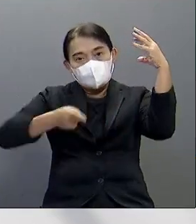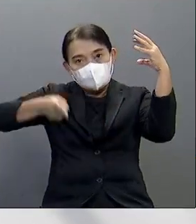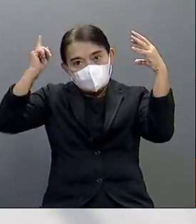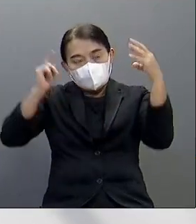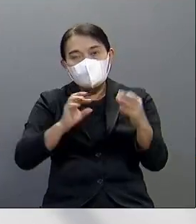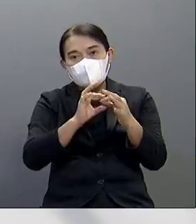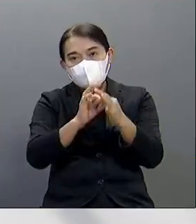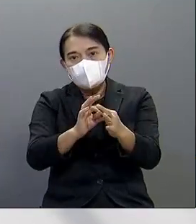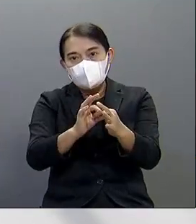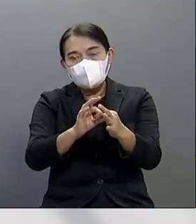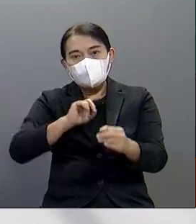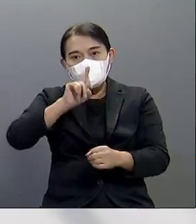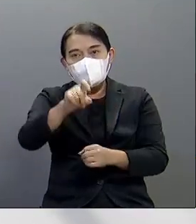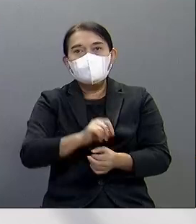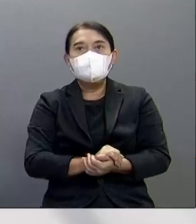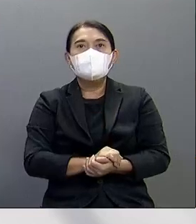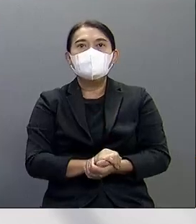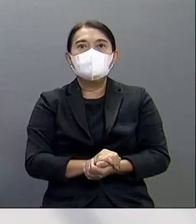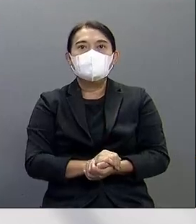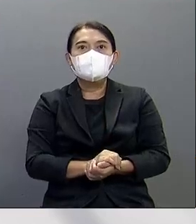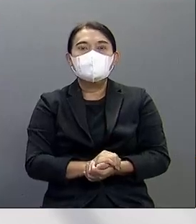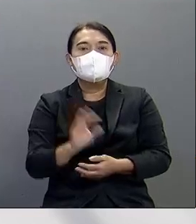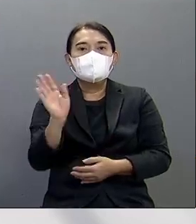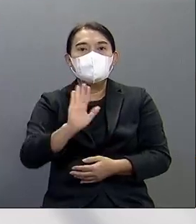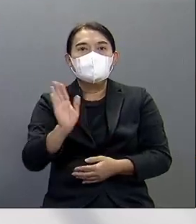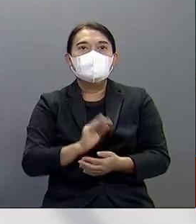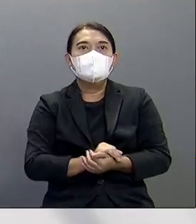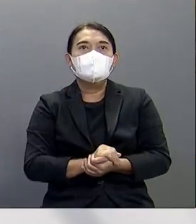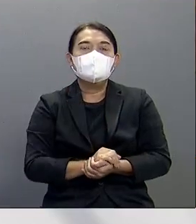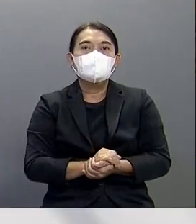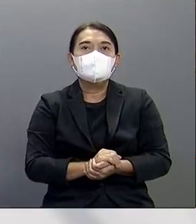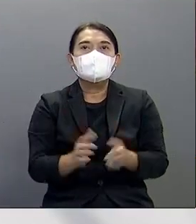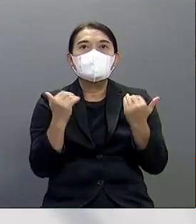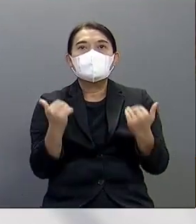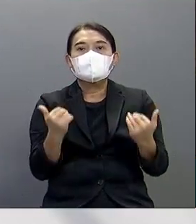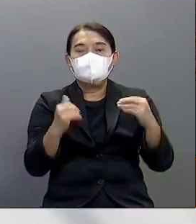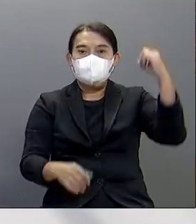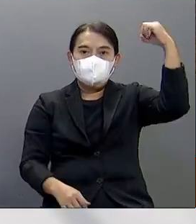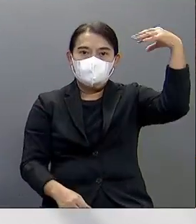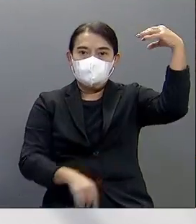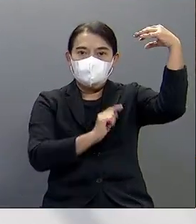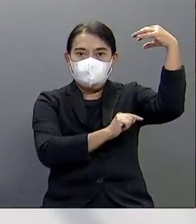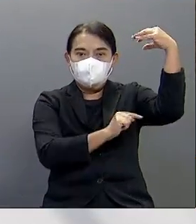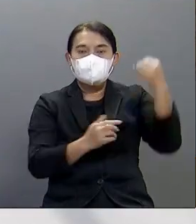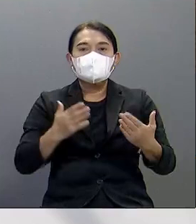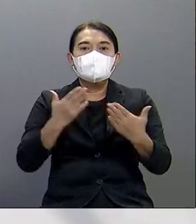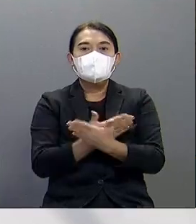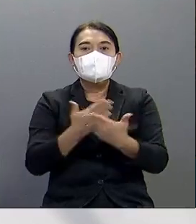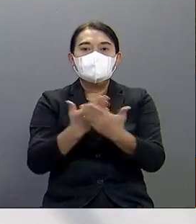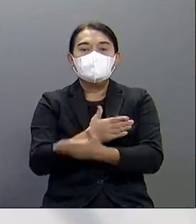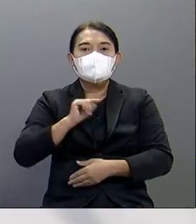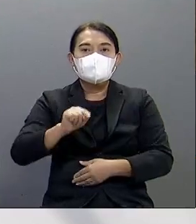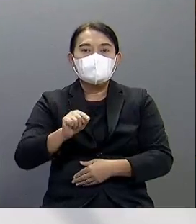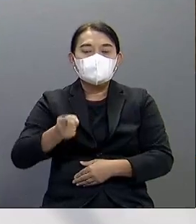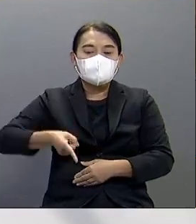เกี่ยวด้วยไหมคะ อ๋อไม่ครับส่วนใหญ่ตอนนี้เสาไฟฟ้าที่เราใช้เปลี่ยนมาเนี่ยไม่กี่ปี